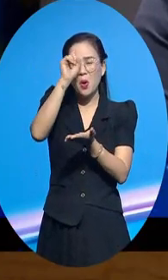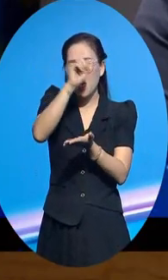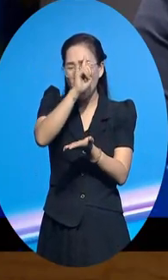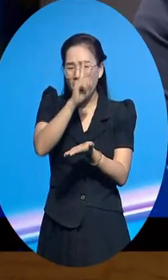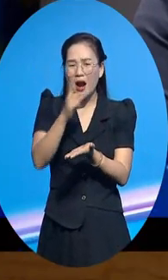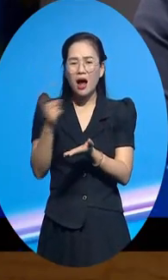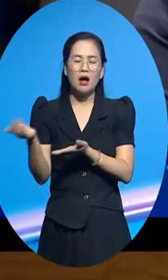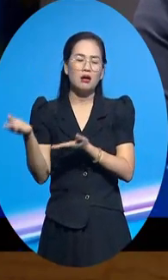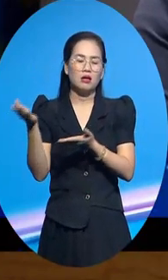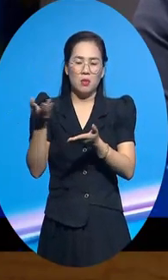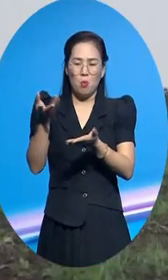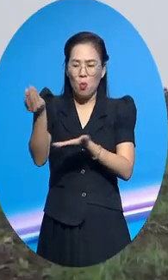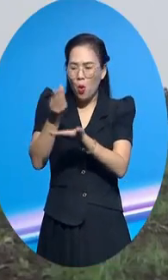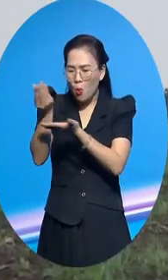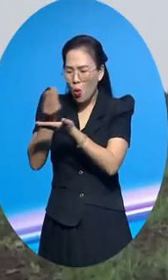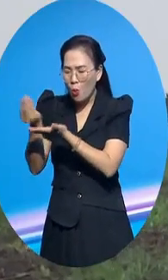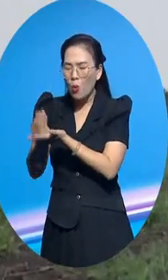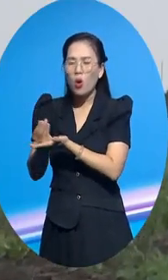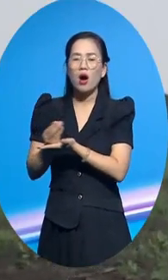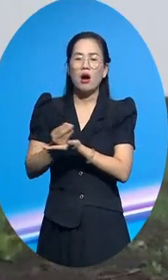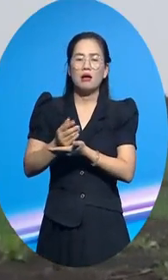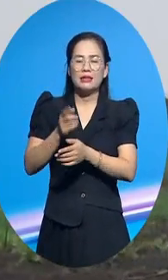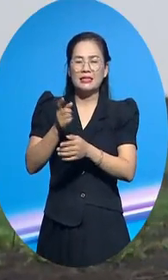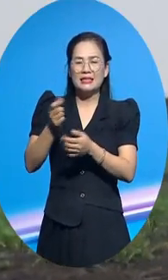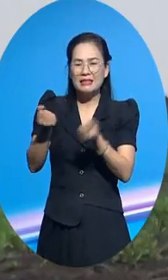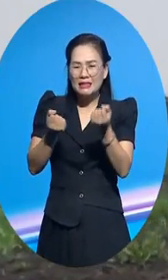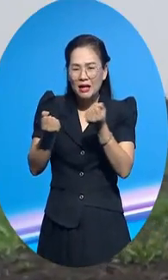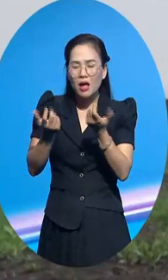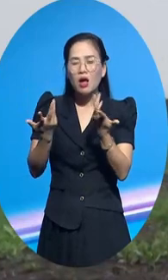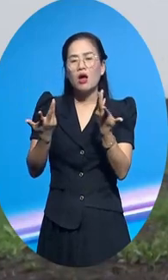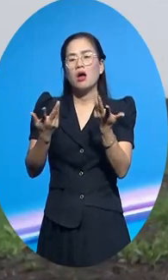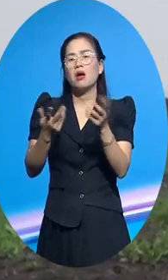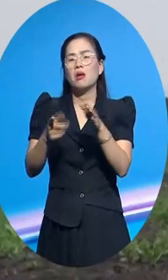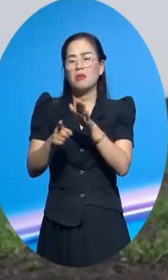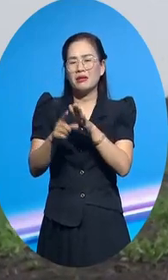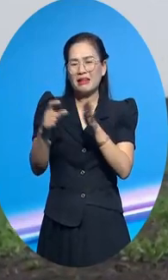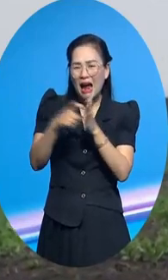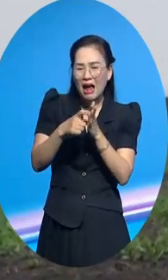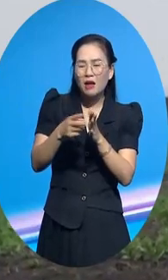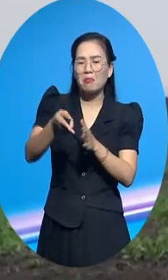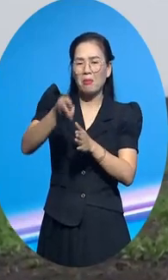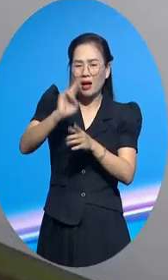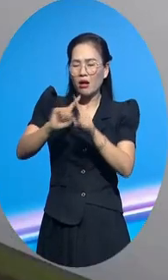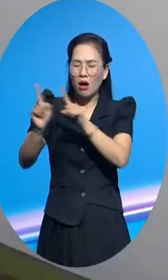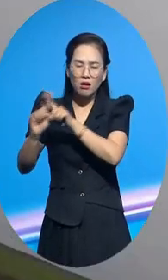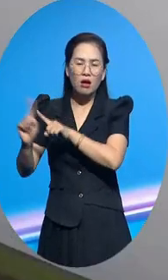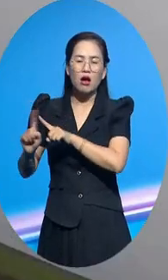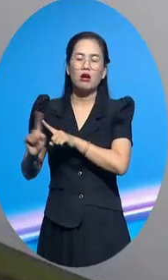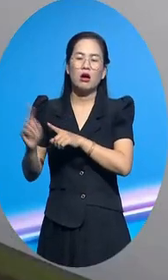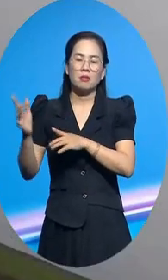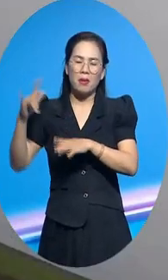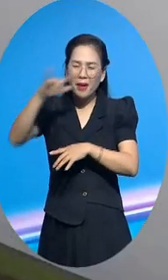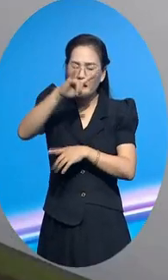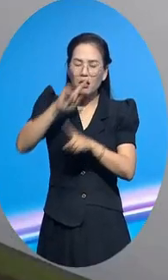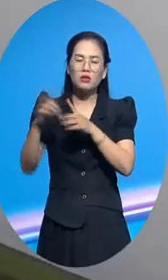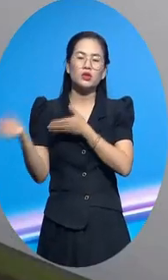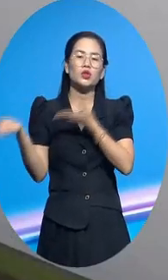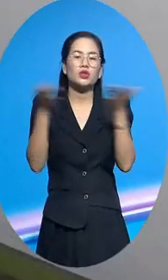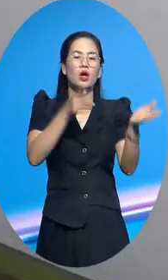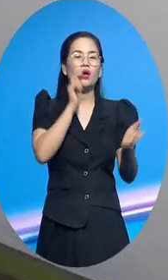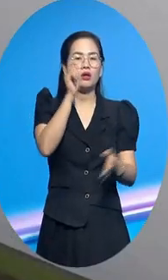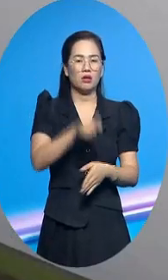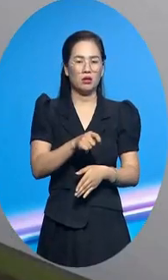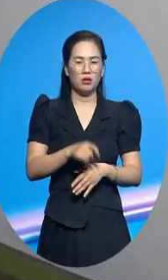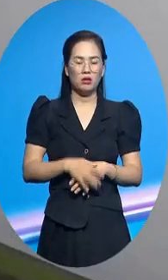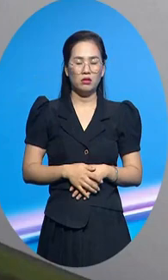tài khoản của Tổ hợp Công nghiệp Quân sự phương Tây, nói chung là các nước NATO. Theo ghi nhận của Tổng thư ký NATO Jens Stoltenberg,